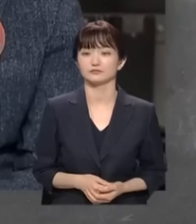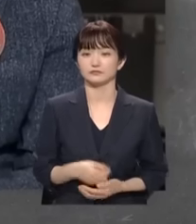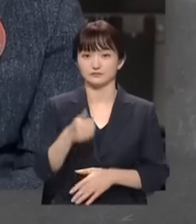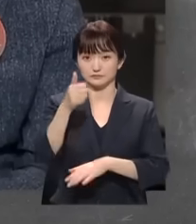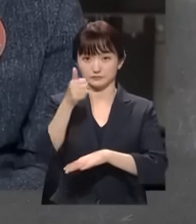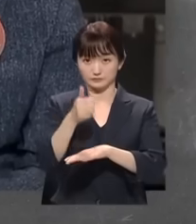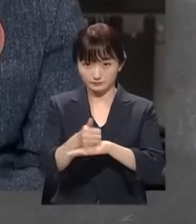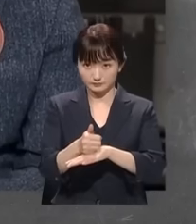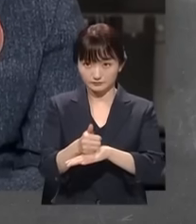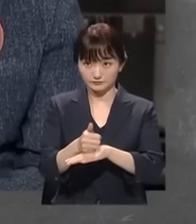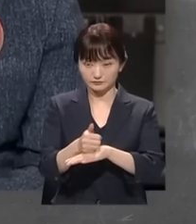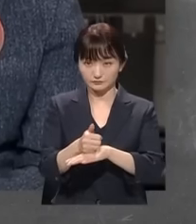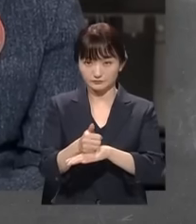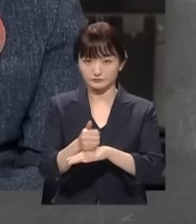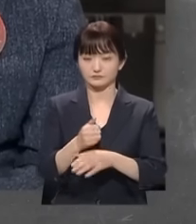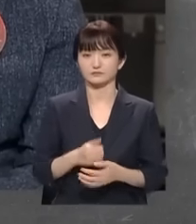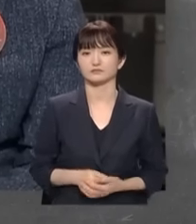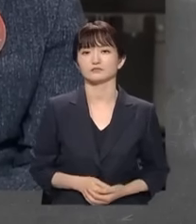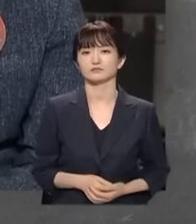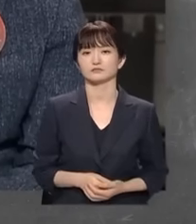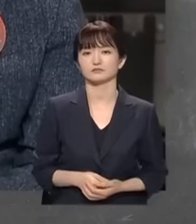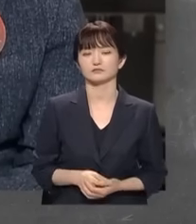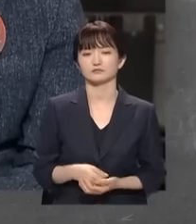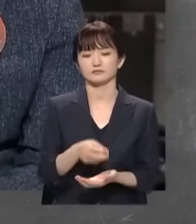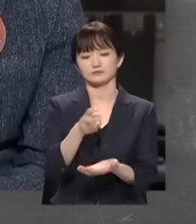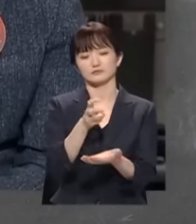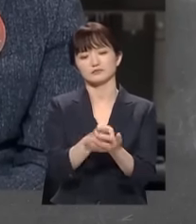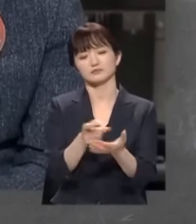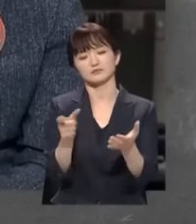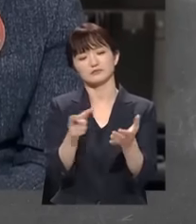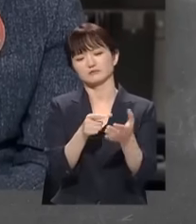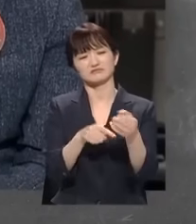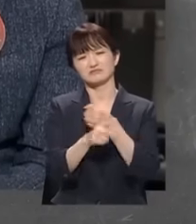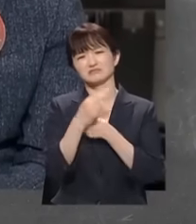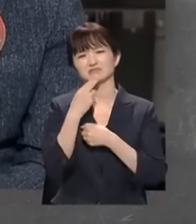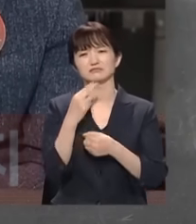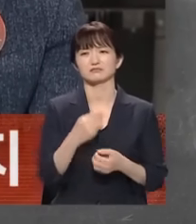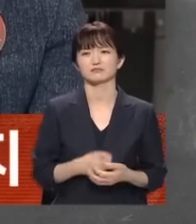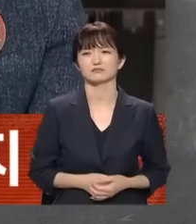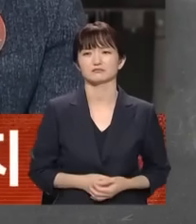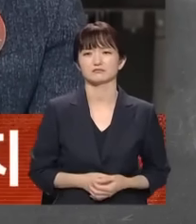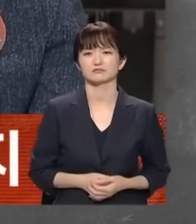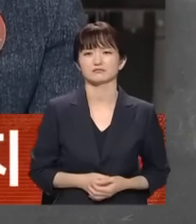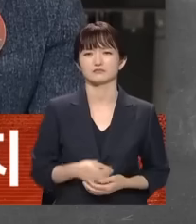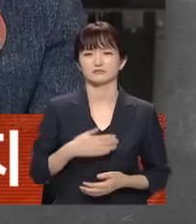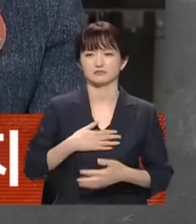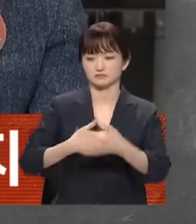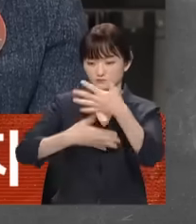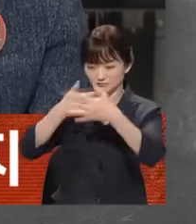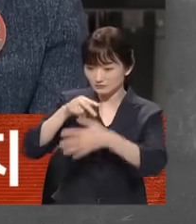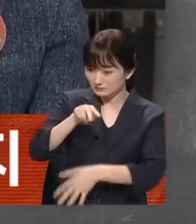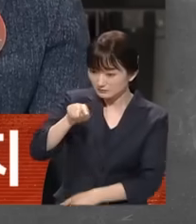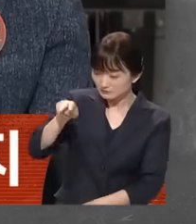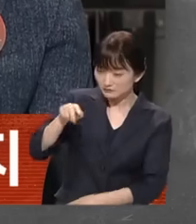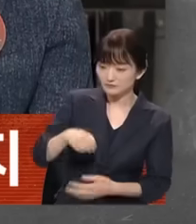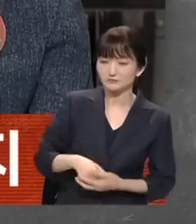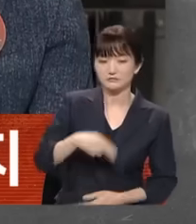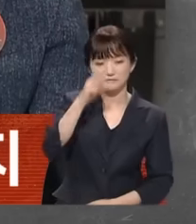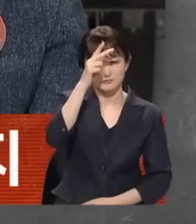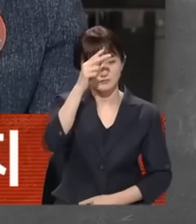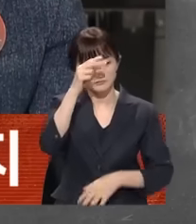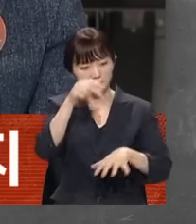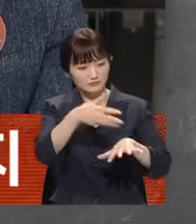결국 법이 사문화 되고 있는 겁니다 그러니까 경찰들도 저도 그 영상을 봤는데 싸우지 마시고요 진정하시고요